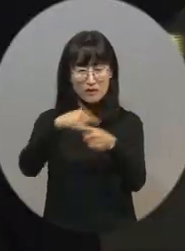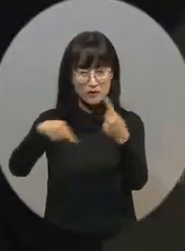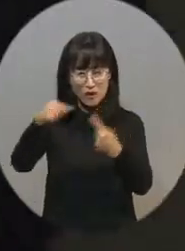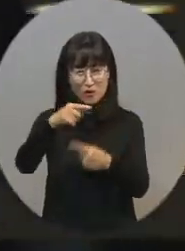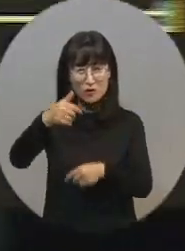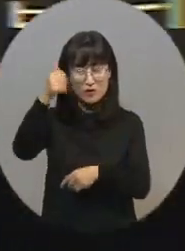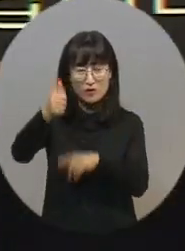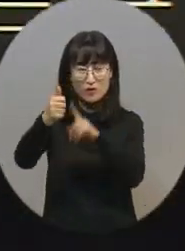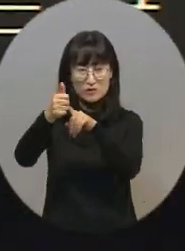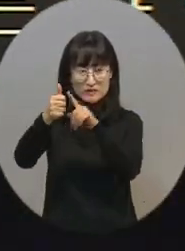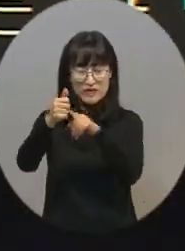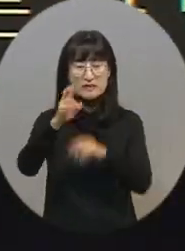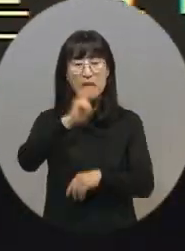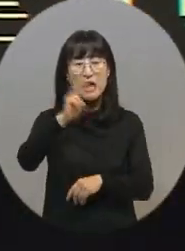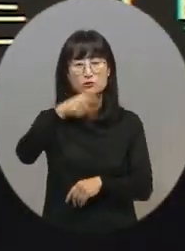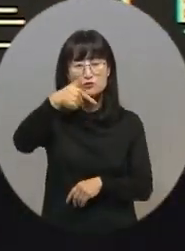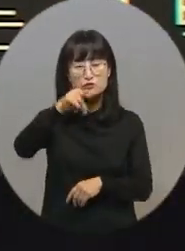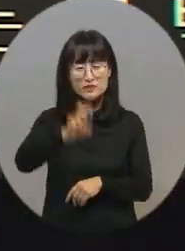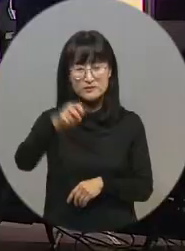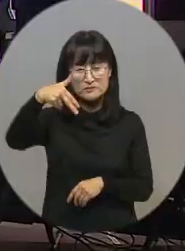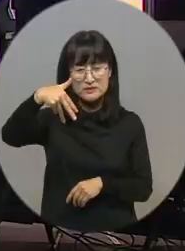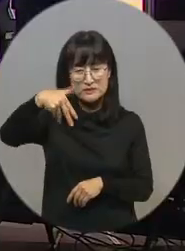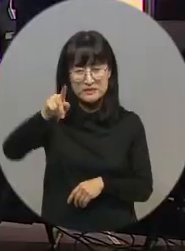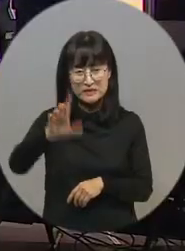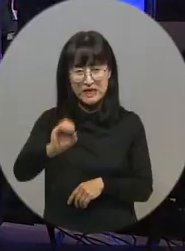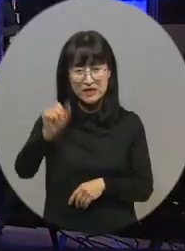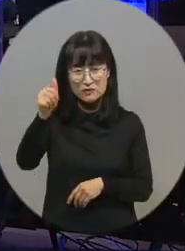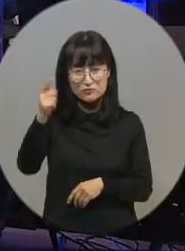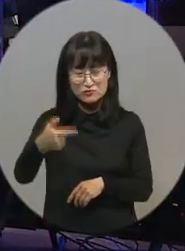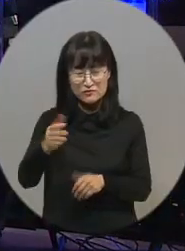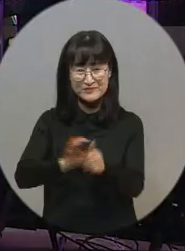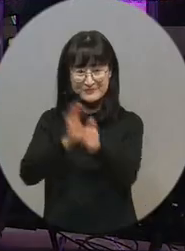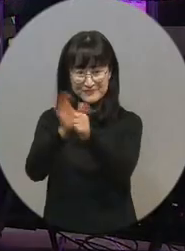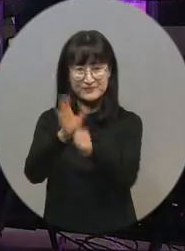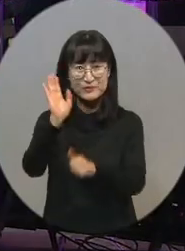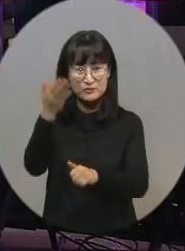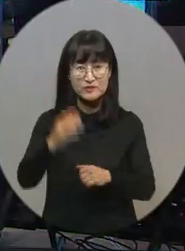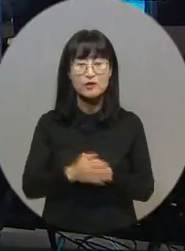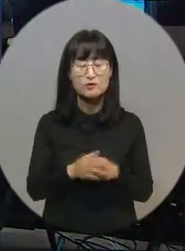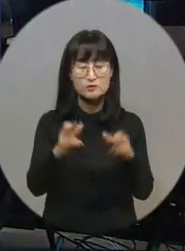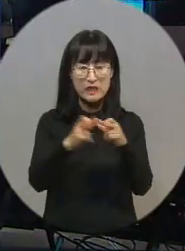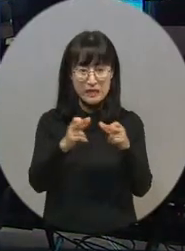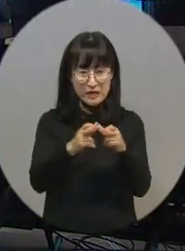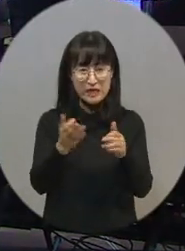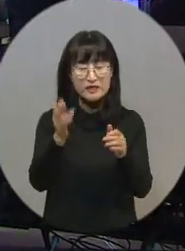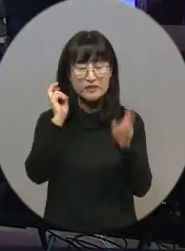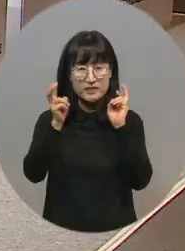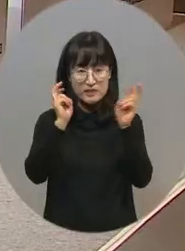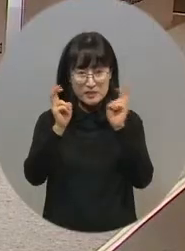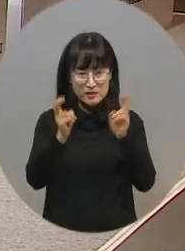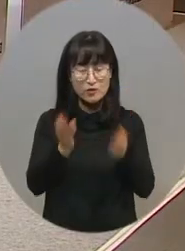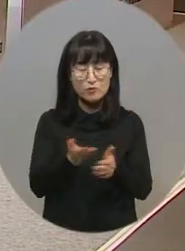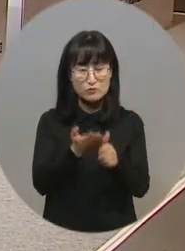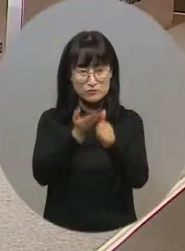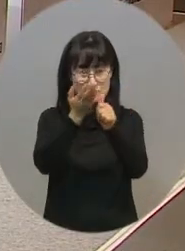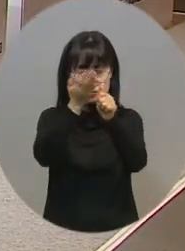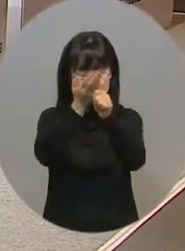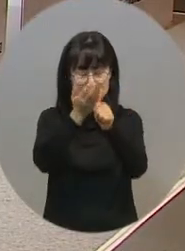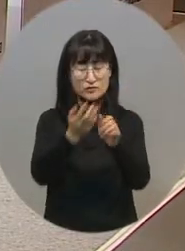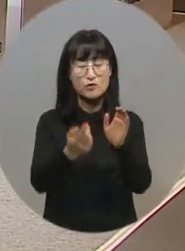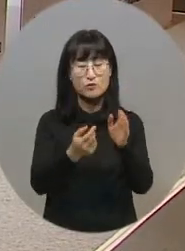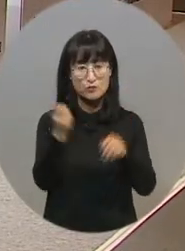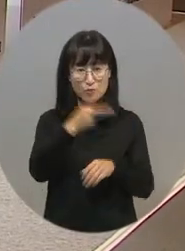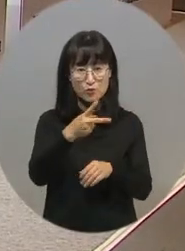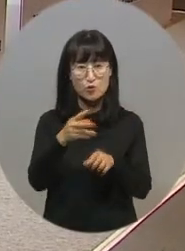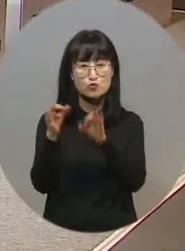명예대사로 가수 김장훈이 위촉됐습니다. 한편 이번 대회는 장애인기업 육성정책 비전 선포식과 수출 투자